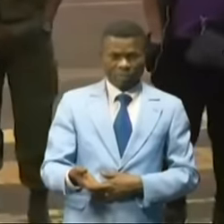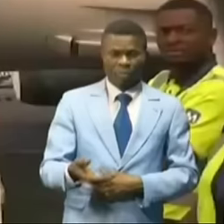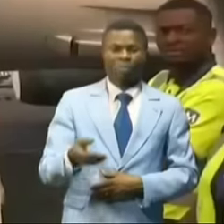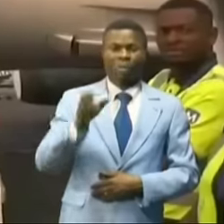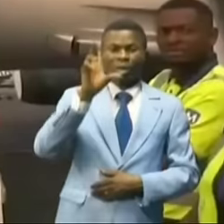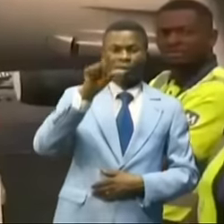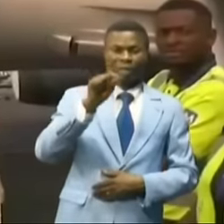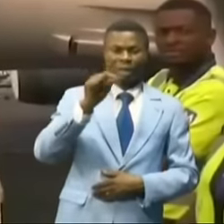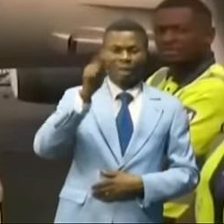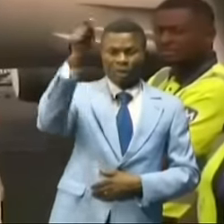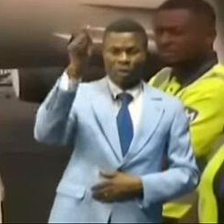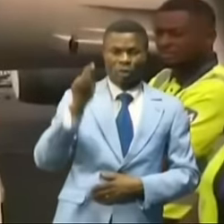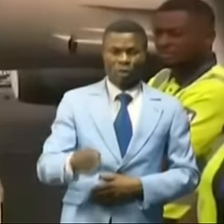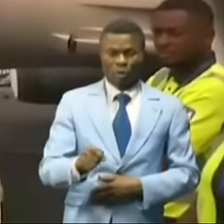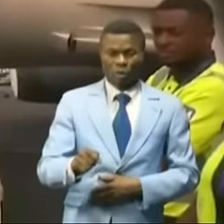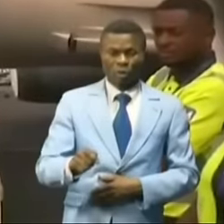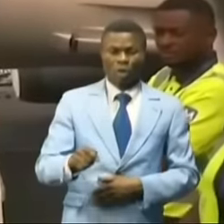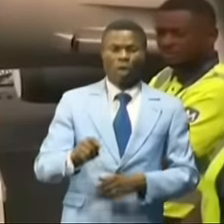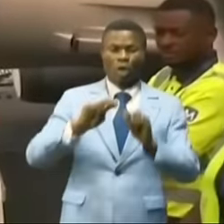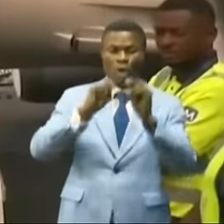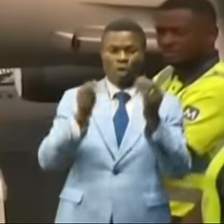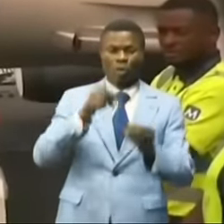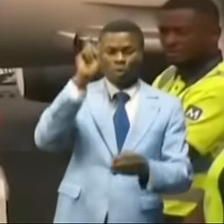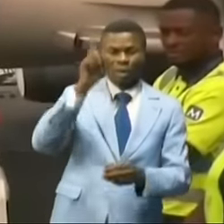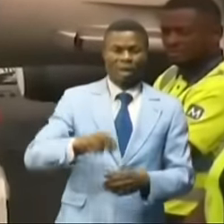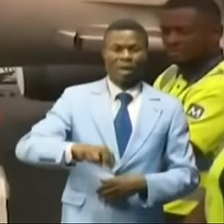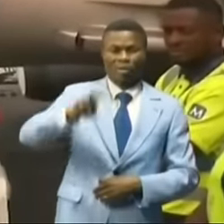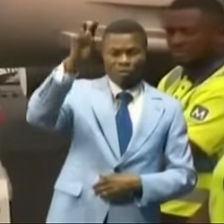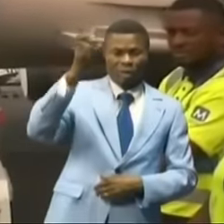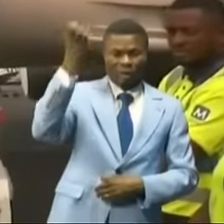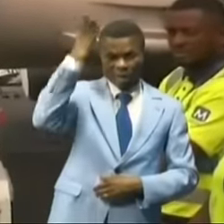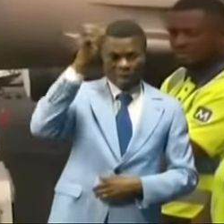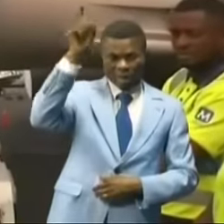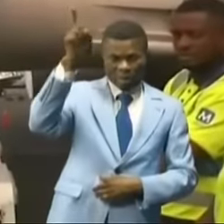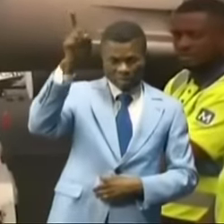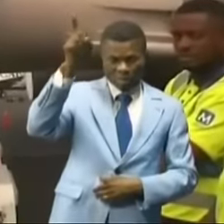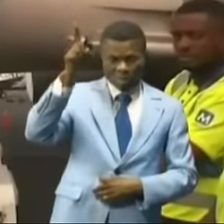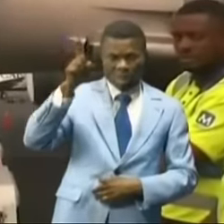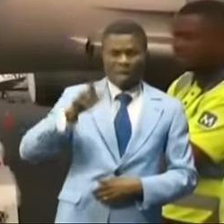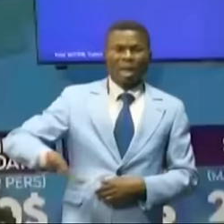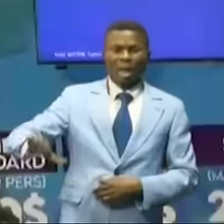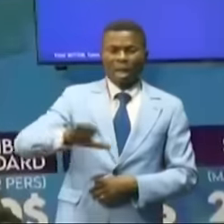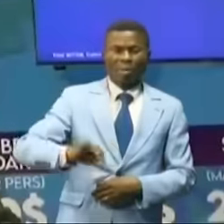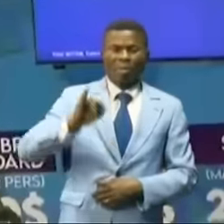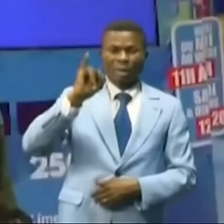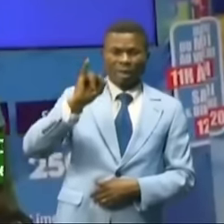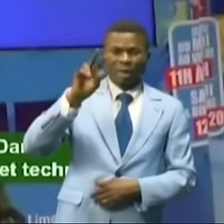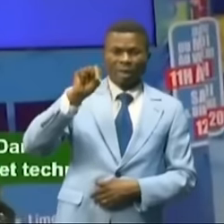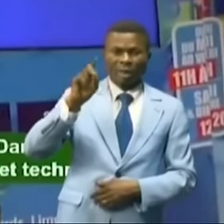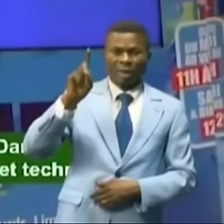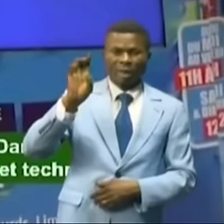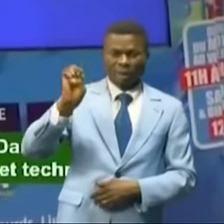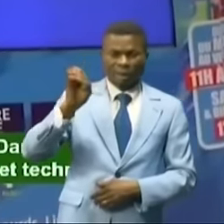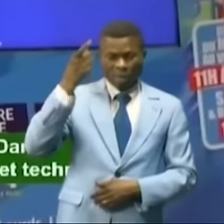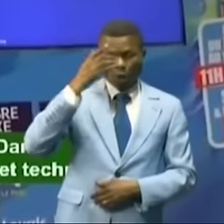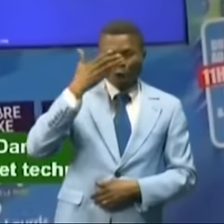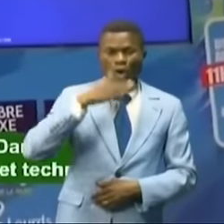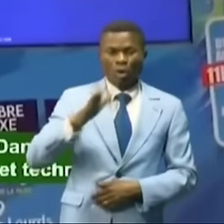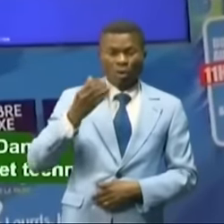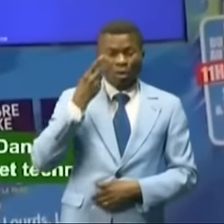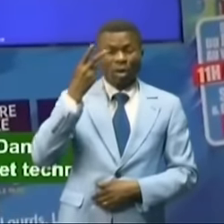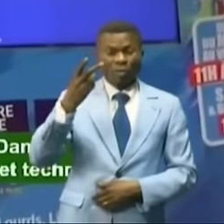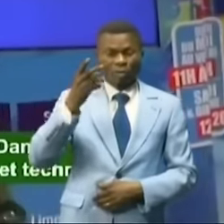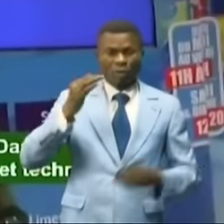éléments parmi les 30 qui sont partis lors de la deuxième vague en Inde pour les soins. Et selon la vision du chef de